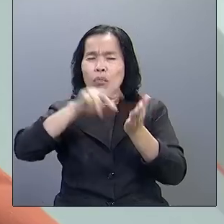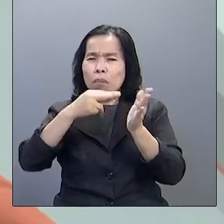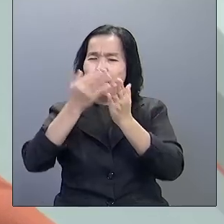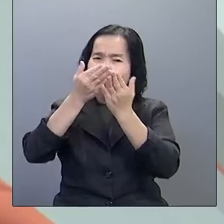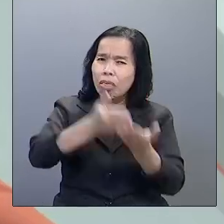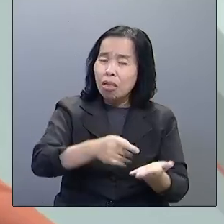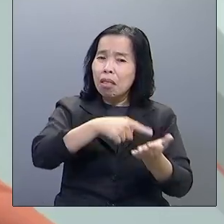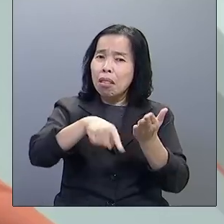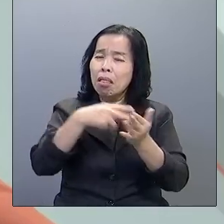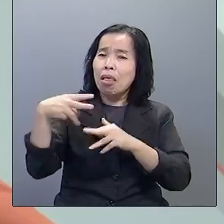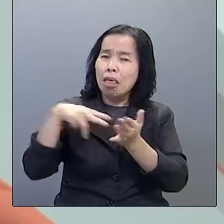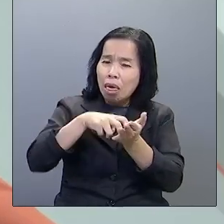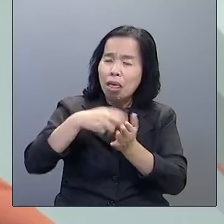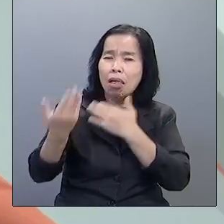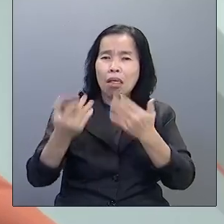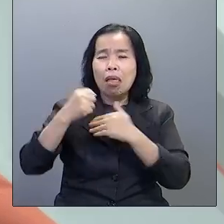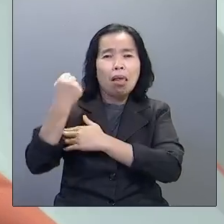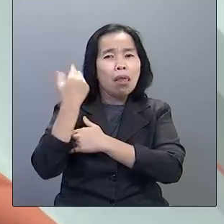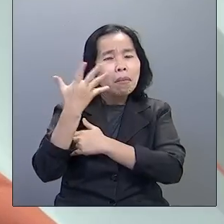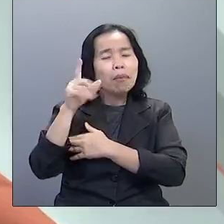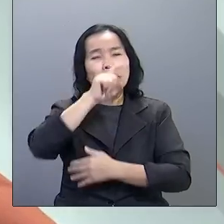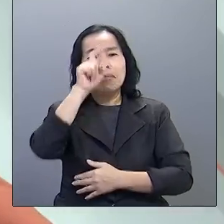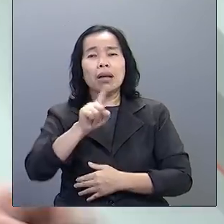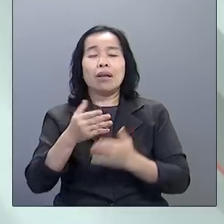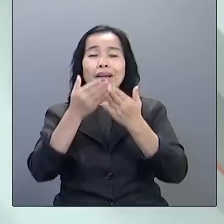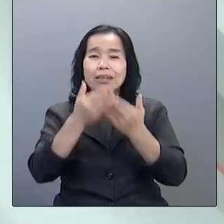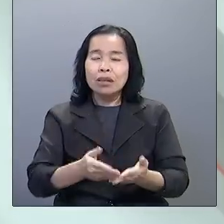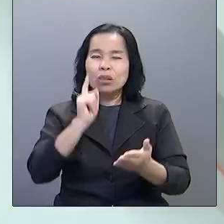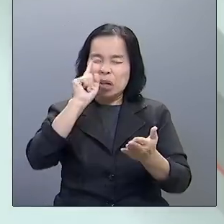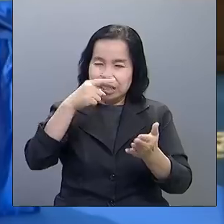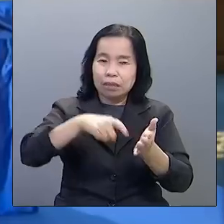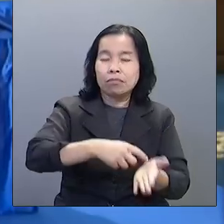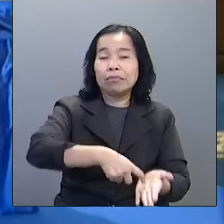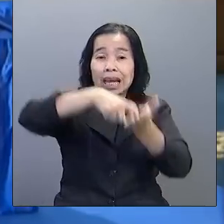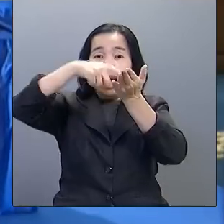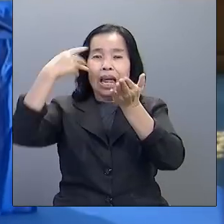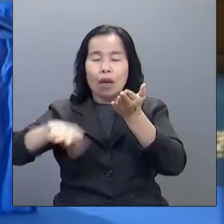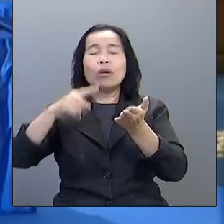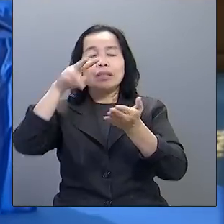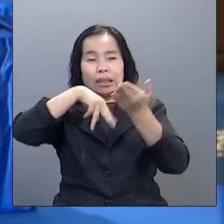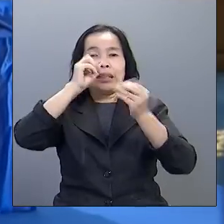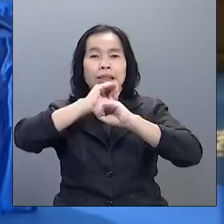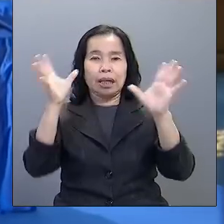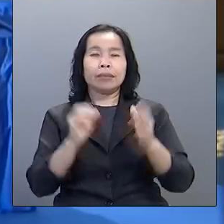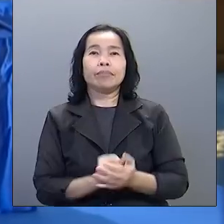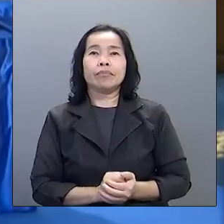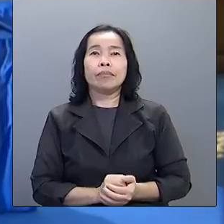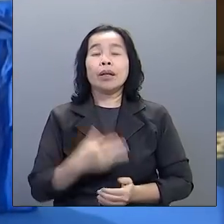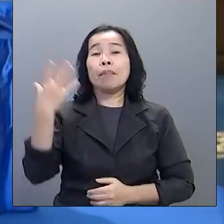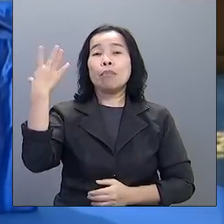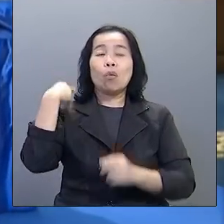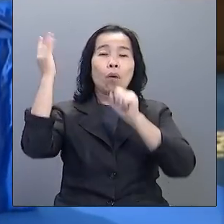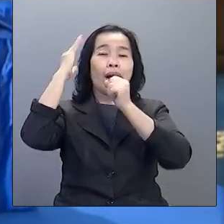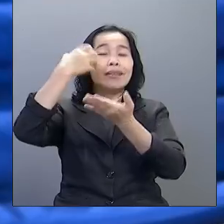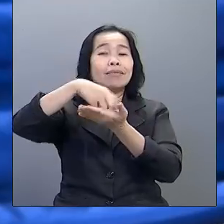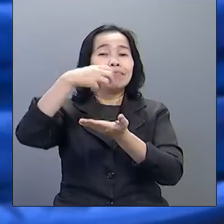างความชัดเจนนี้จะเกิดขึ้นได้ก็ต่อเมื่อกู้เรือขึ้นมาได้แล้วค่ะการแถลงเมื่อวานเรารับทราบ